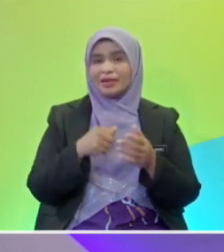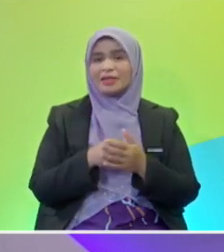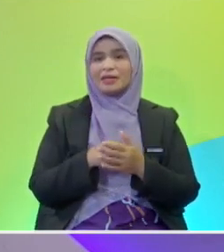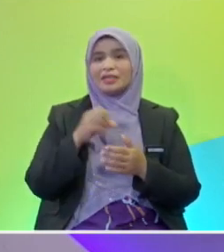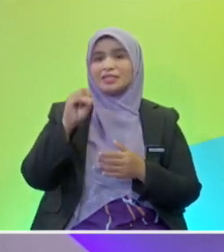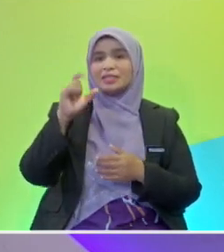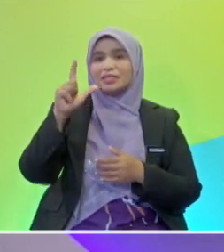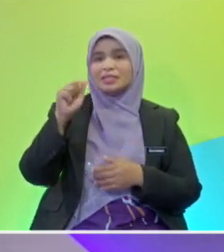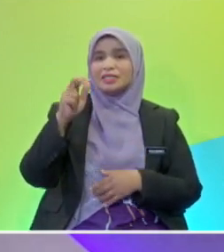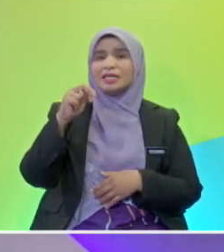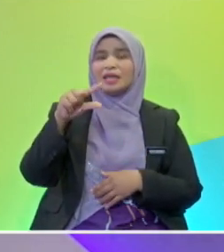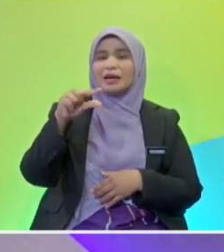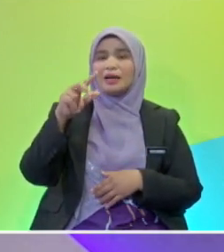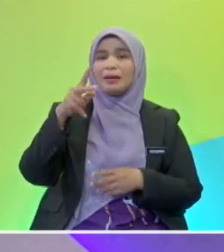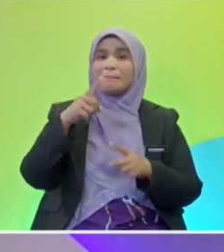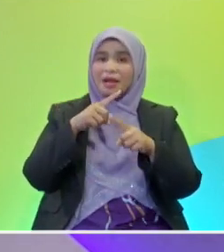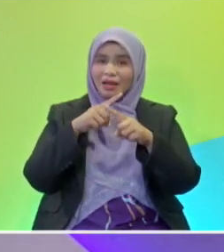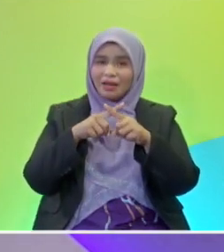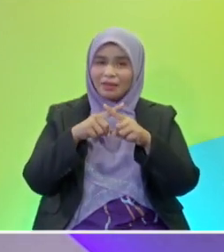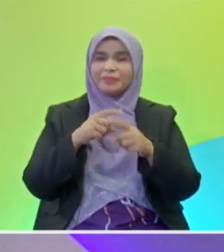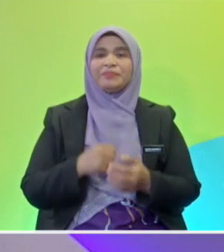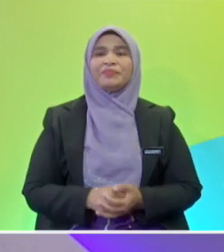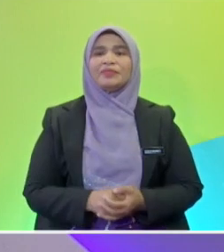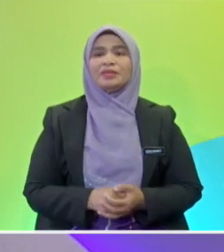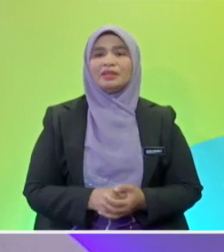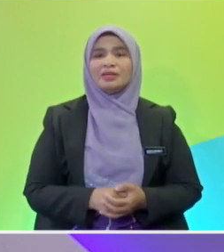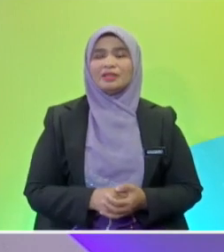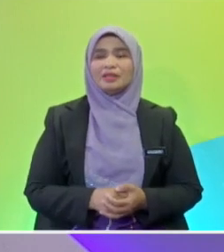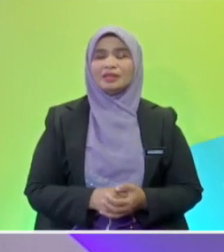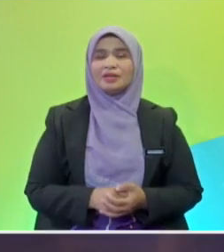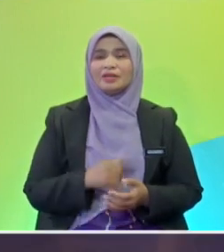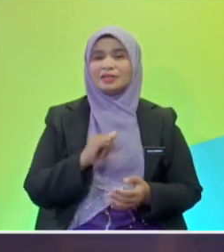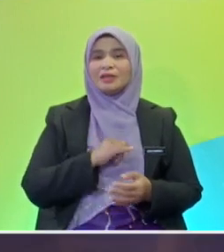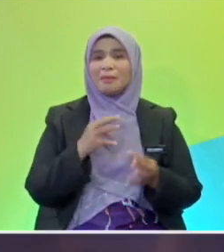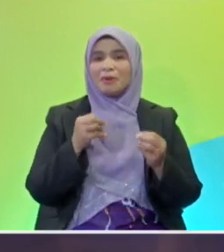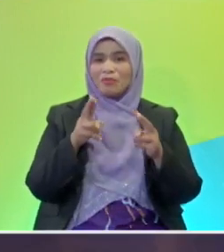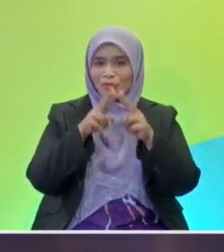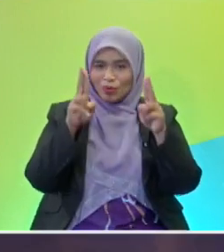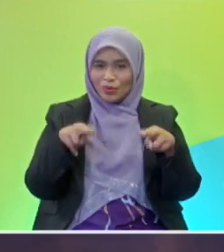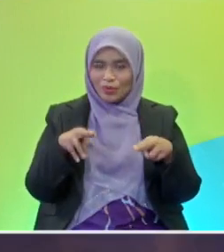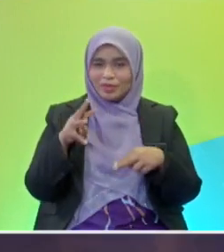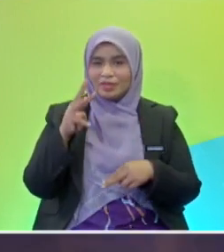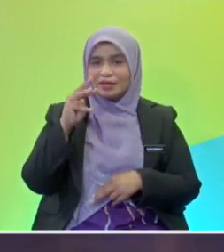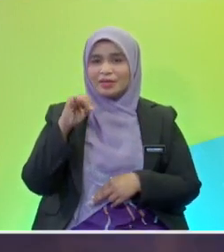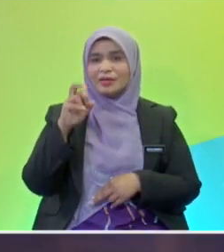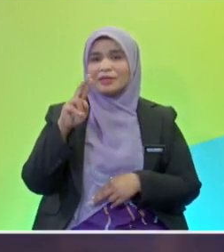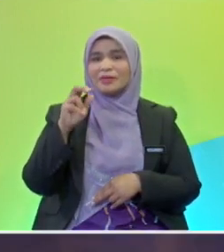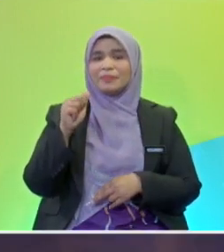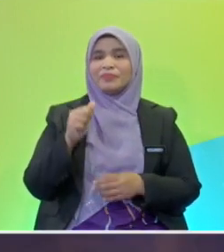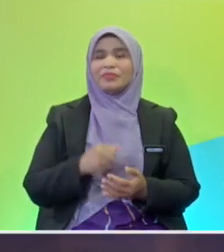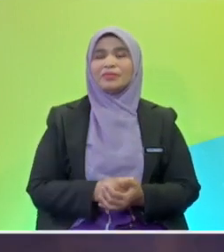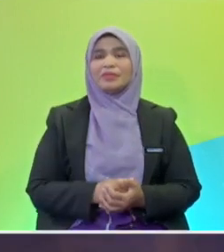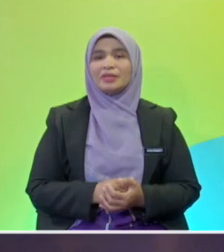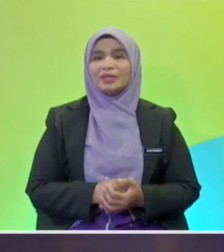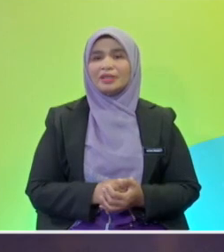Pangkah berbeza so Mira dah kenal kan okey Saya nak uji sikitlah Mira Mira Mira